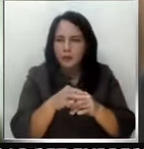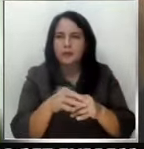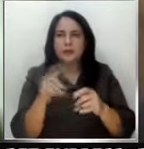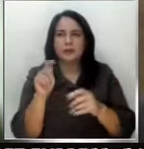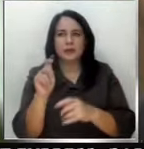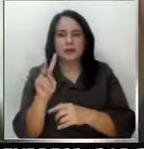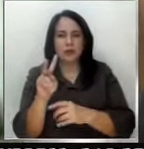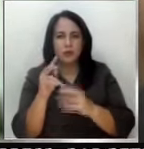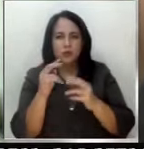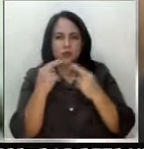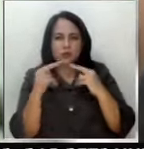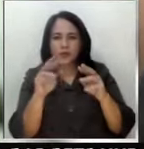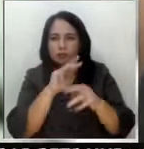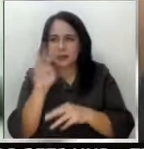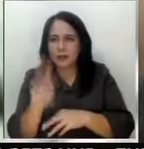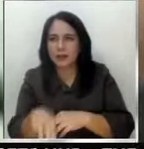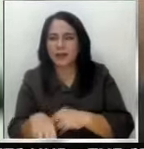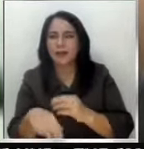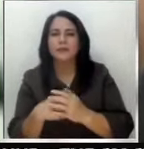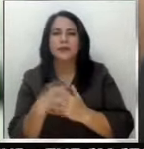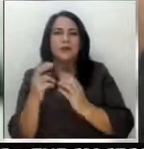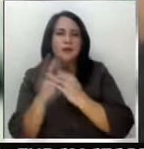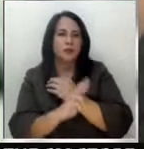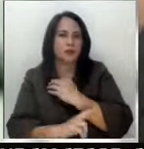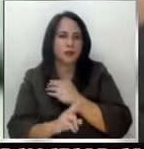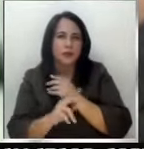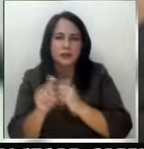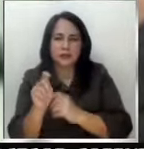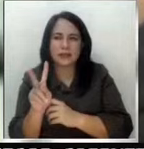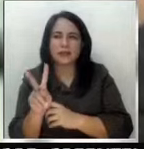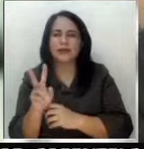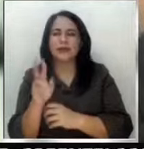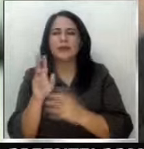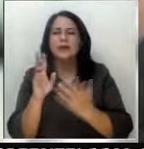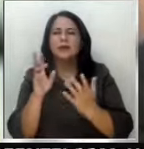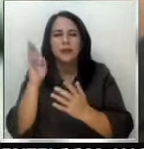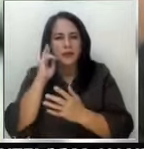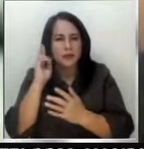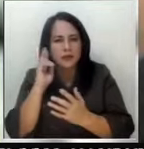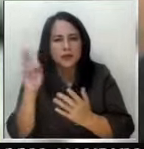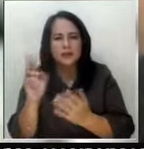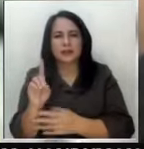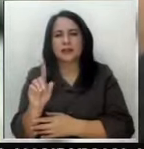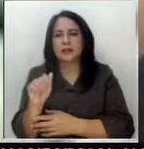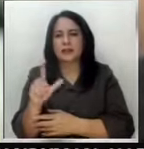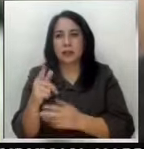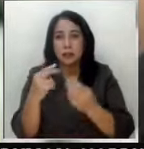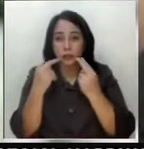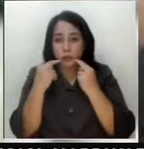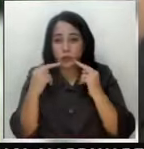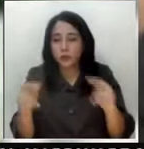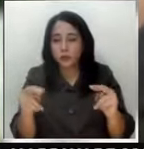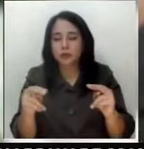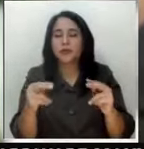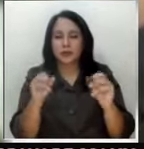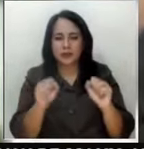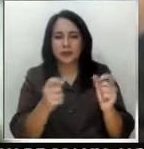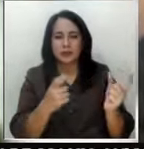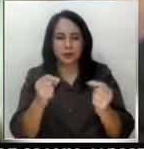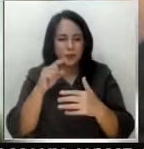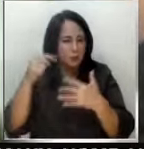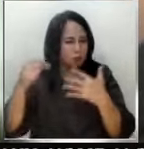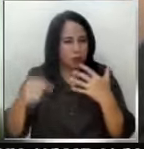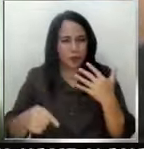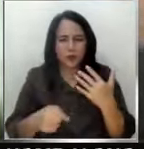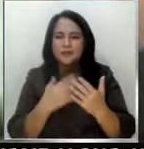Manila, regional TV, radio, and digital news, eh nagagawa natin to lahat. So again,